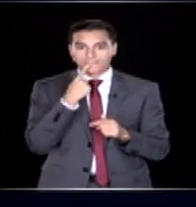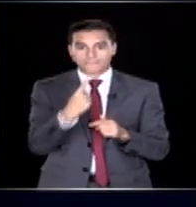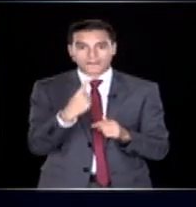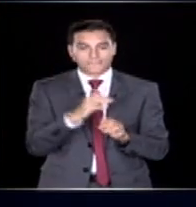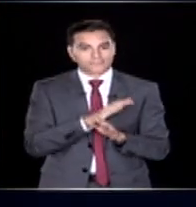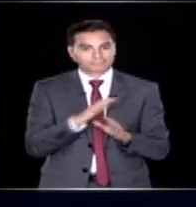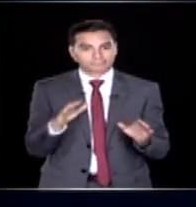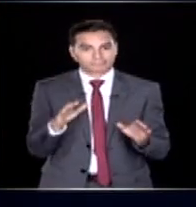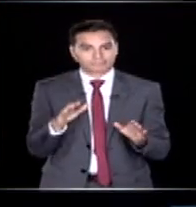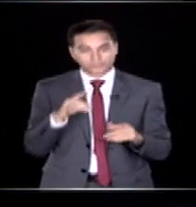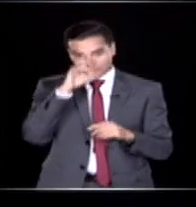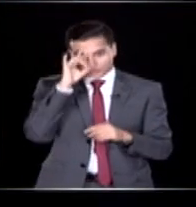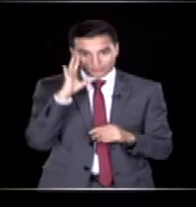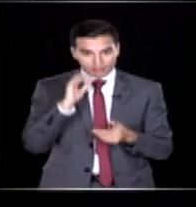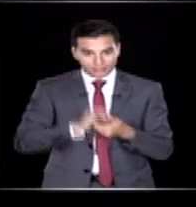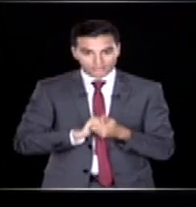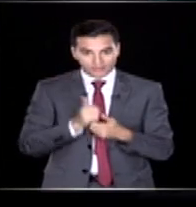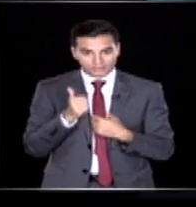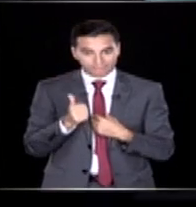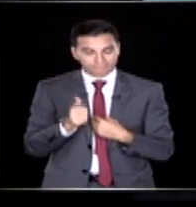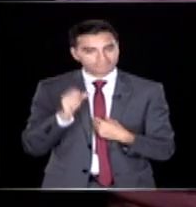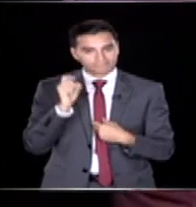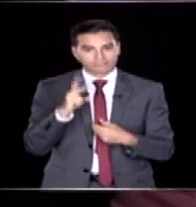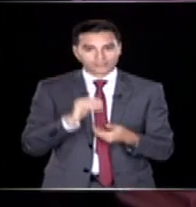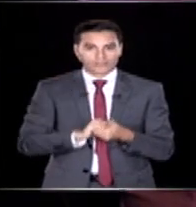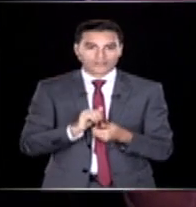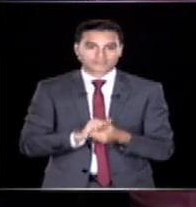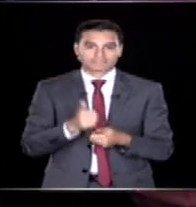والنداء. اتفقنا؟